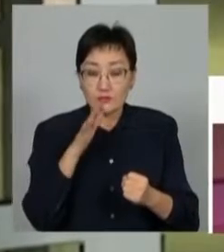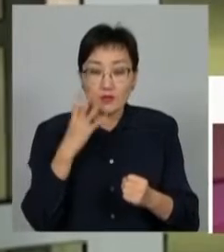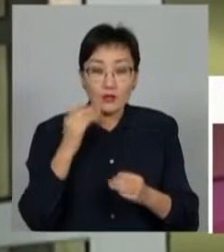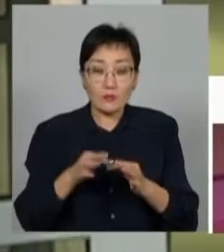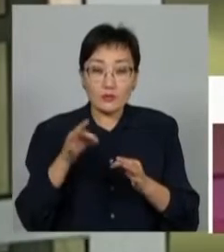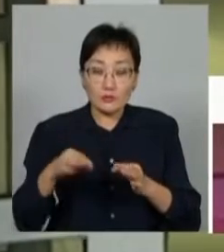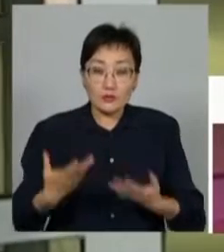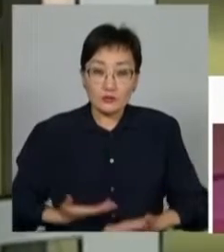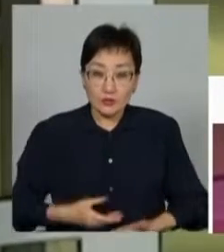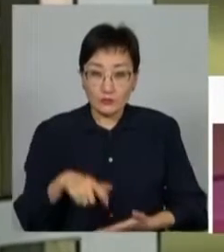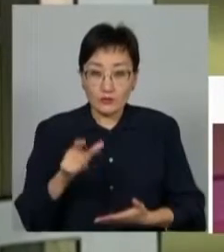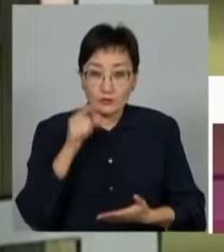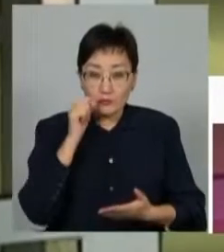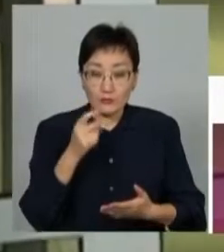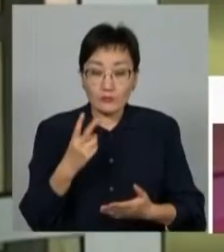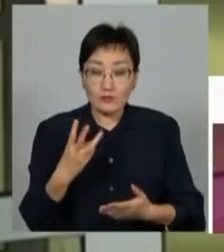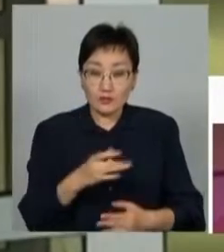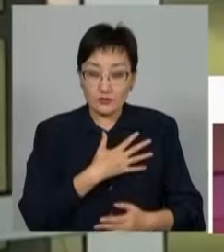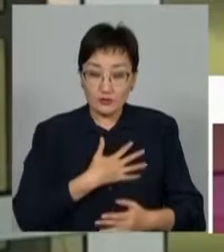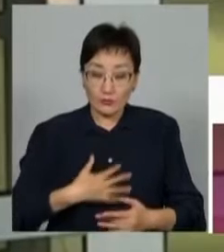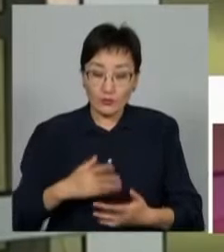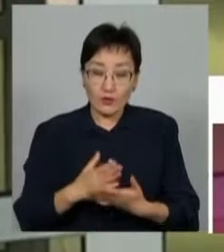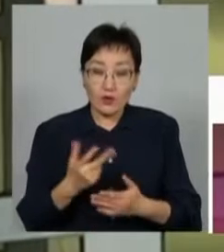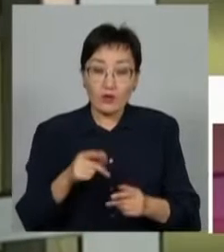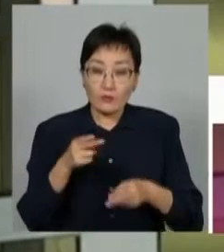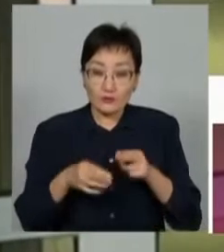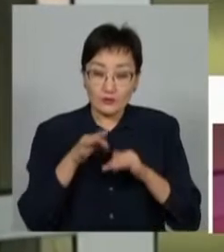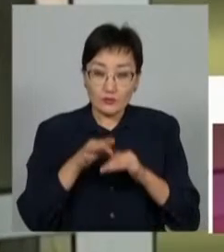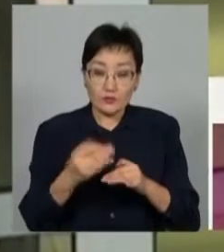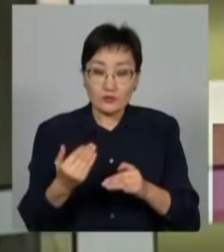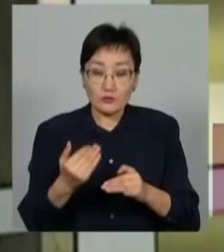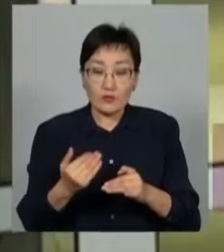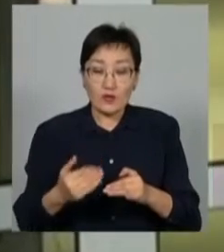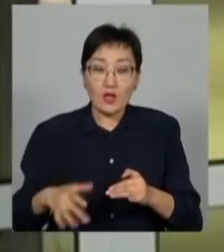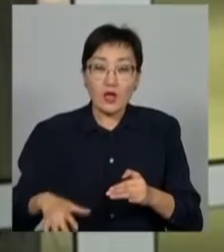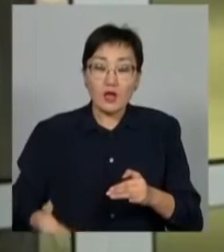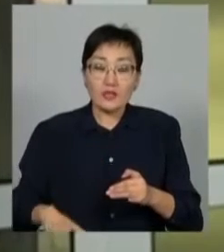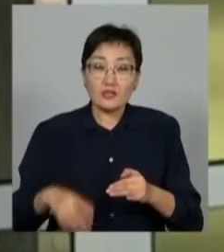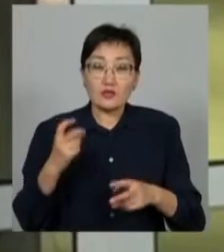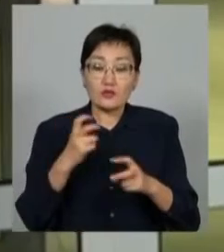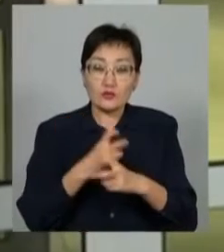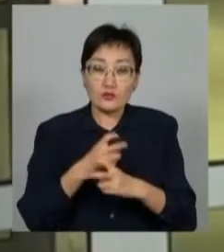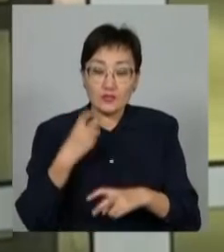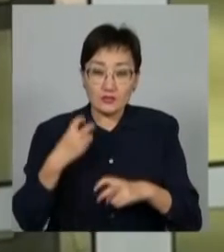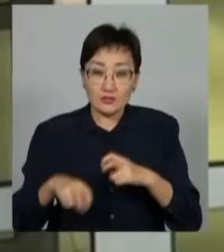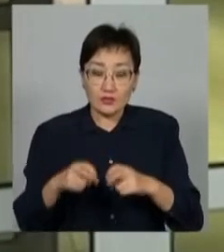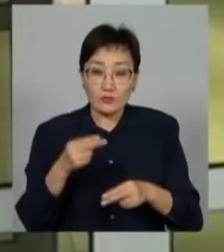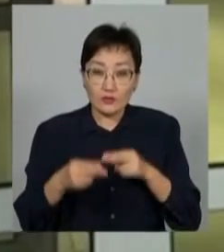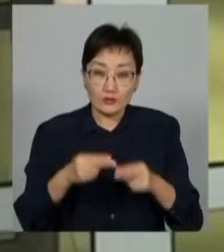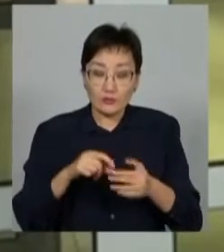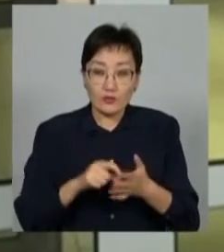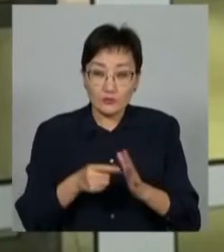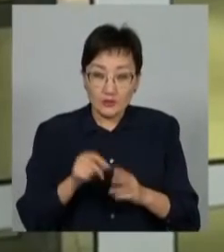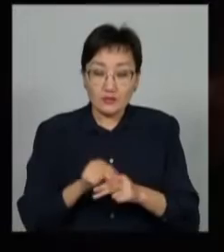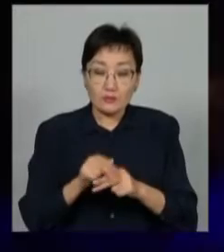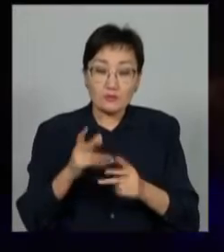Алматы облысының тұрғыны. Жігітте бірнеше жерінен жарақат алып, ота жасалынды. Оның балтыр сүйектері сынған. Қазір хирургия бөлімшесінде ем